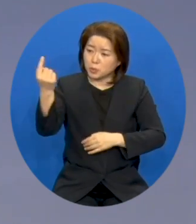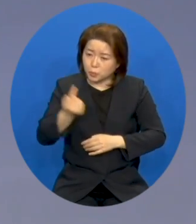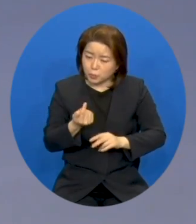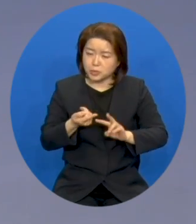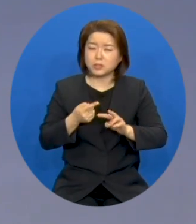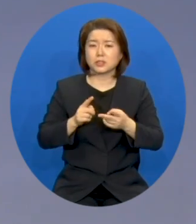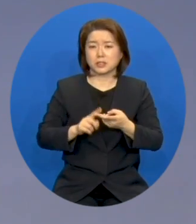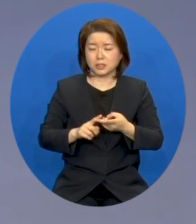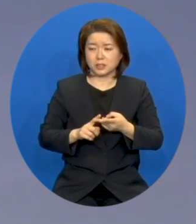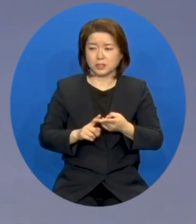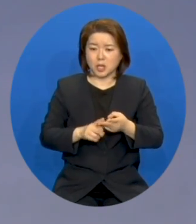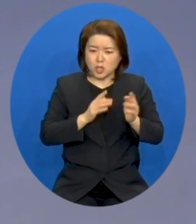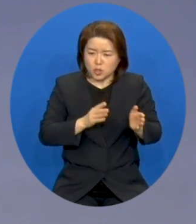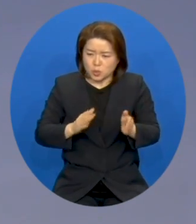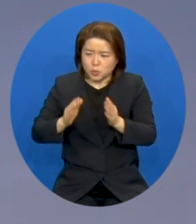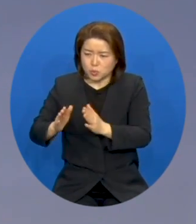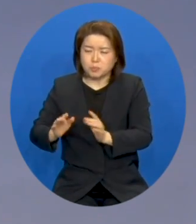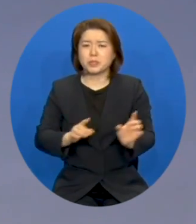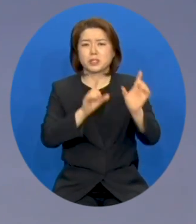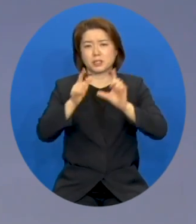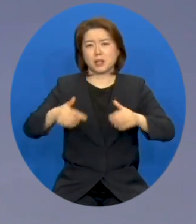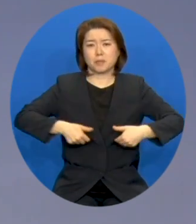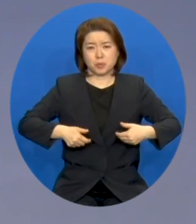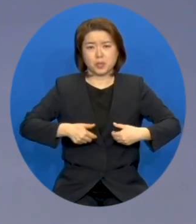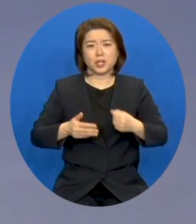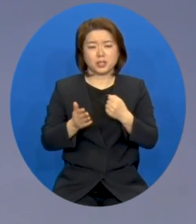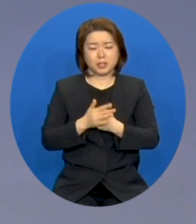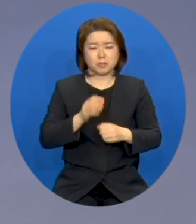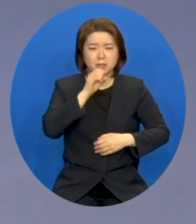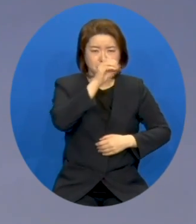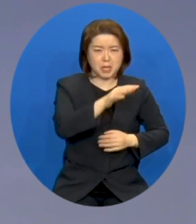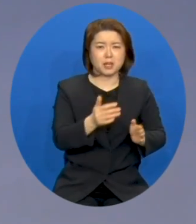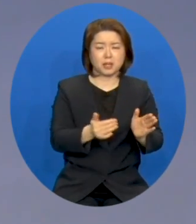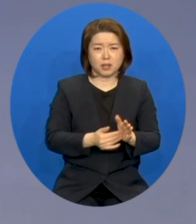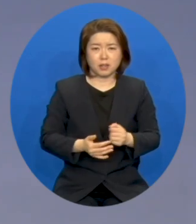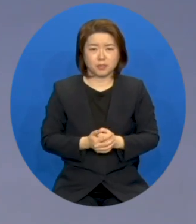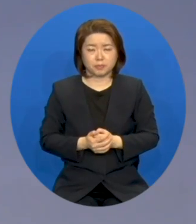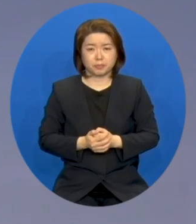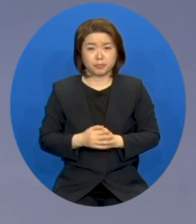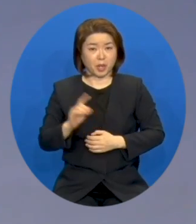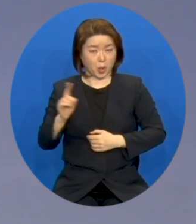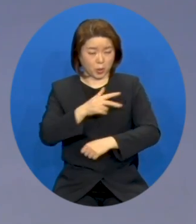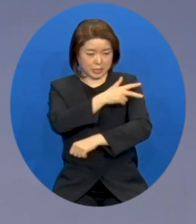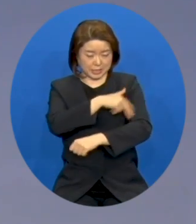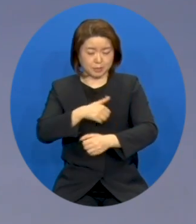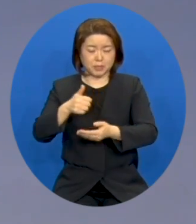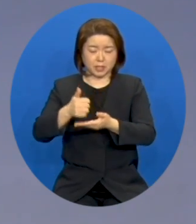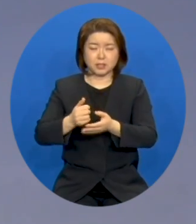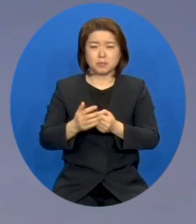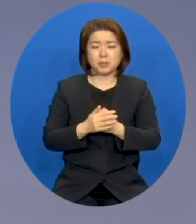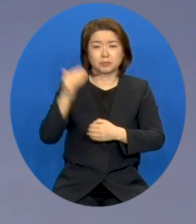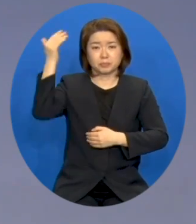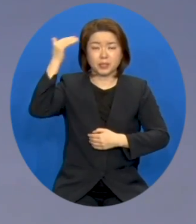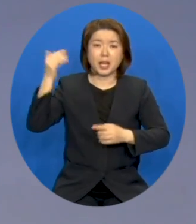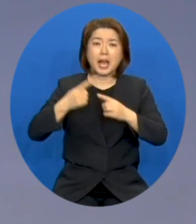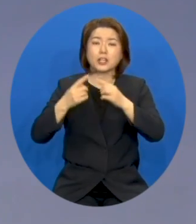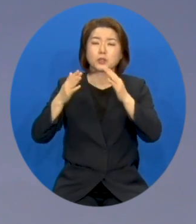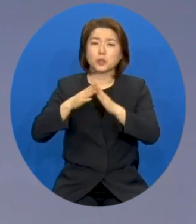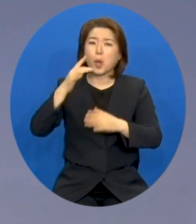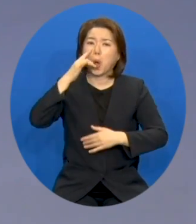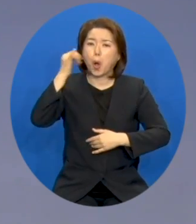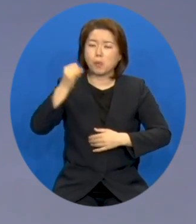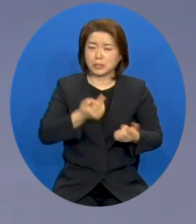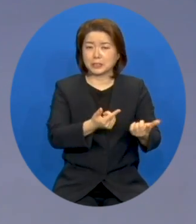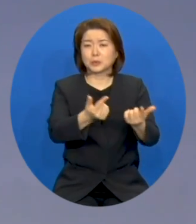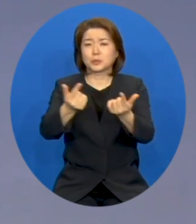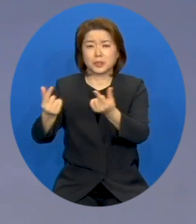맞이할 준비하고 살아야 하니까 하신 말씀입니다. 어느 집사님이, 한국교회 어머니들은 다